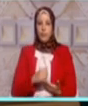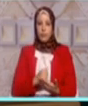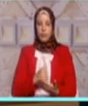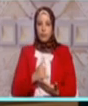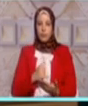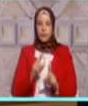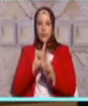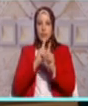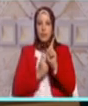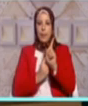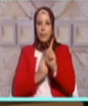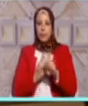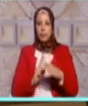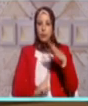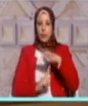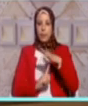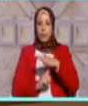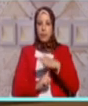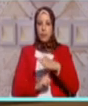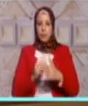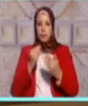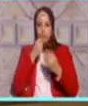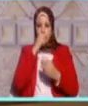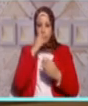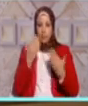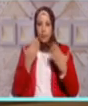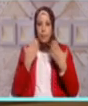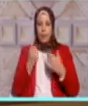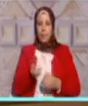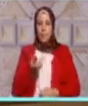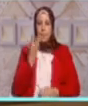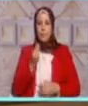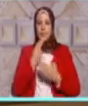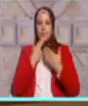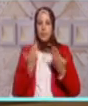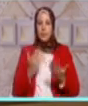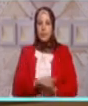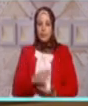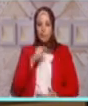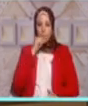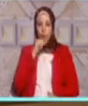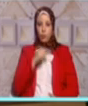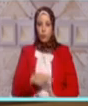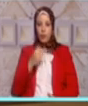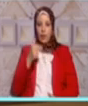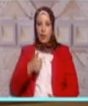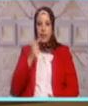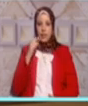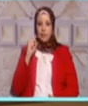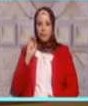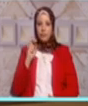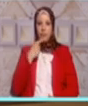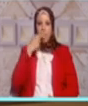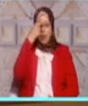خدمة المجتمع والبيئة والتنمية. مساء الخير يا دكتور. مساء النور. أهلا بحضرتك يا دكتورة غادة، وألف ألف